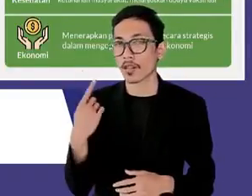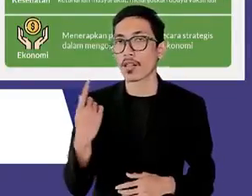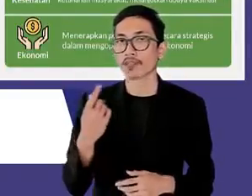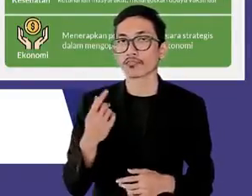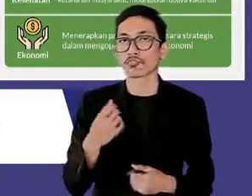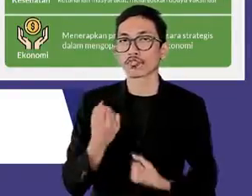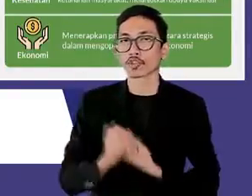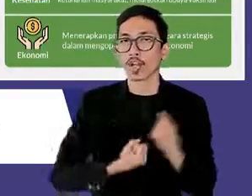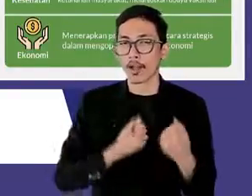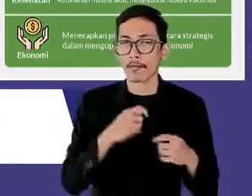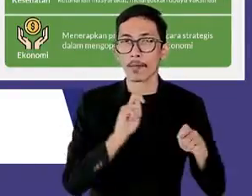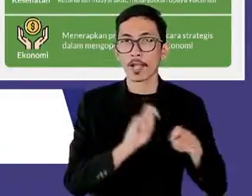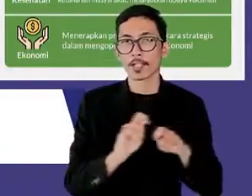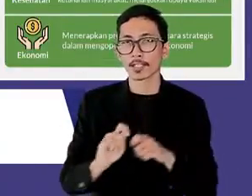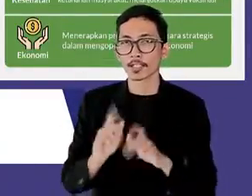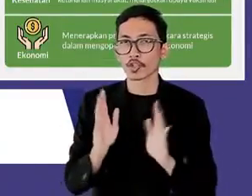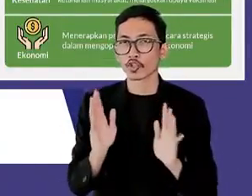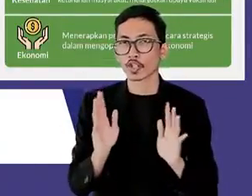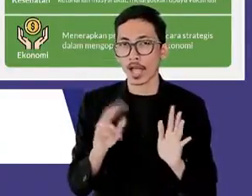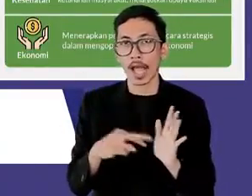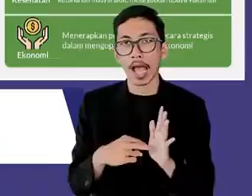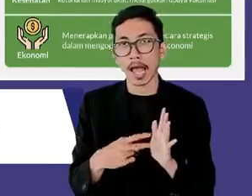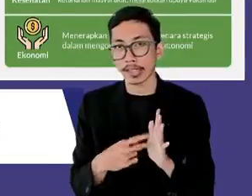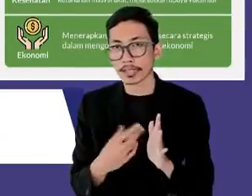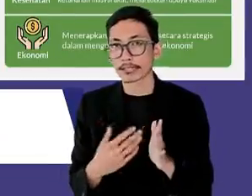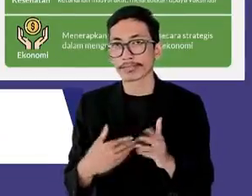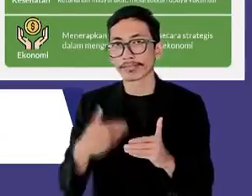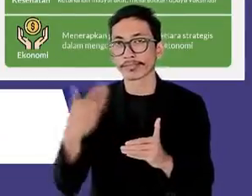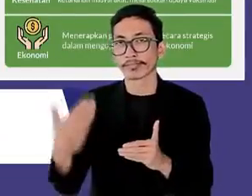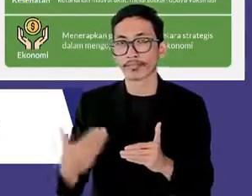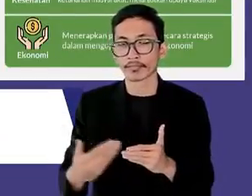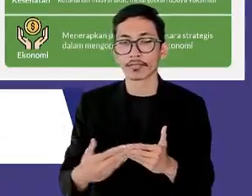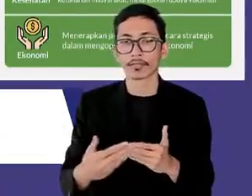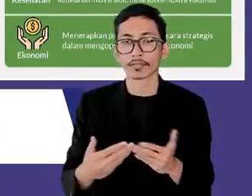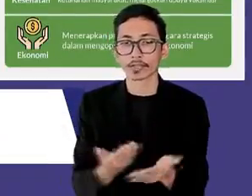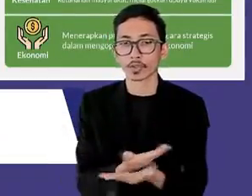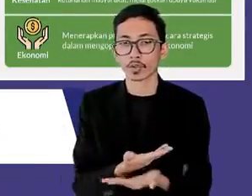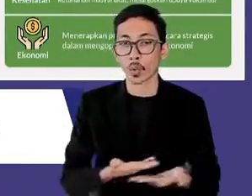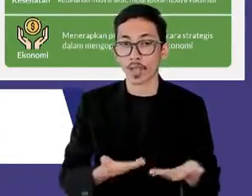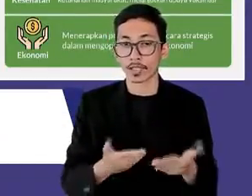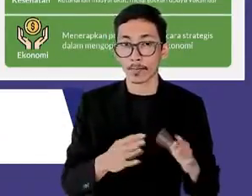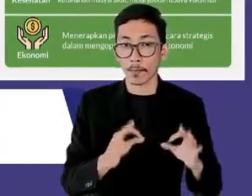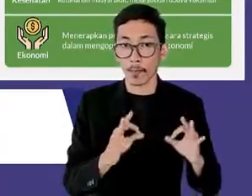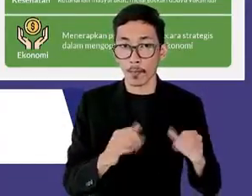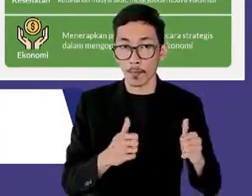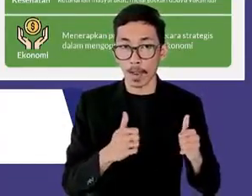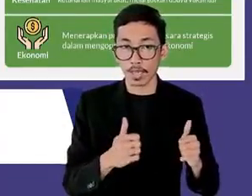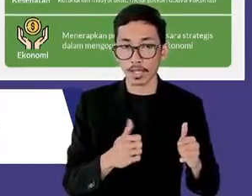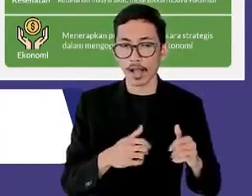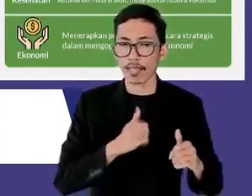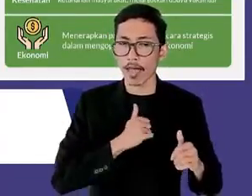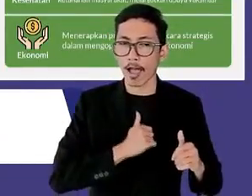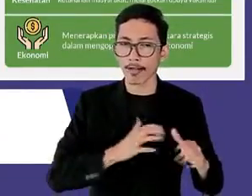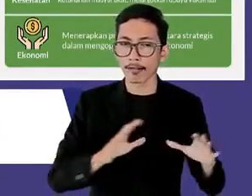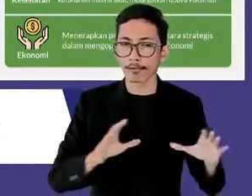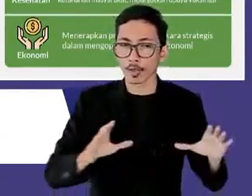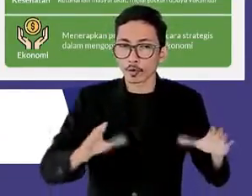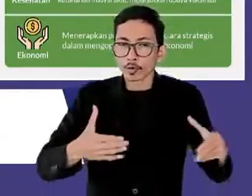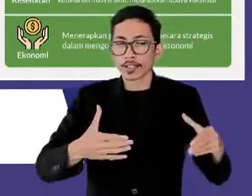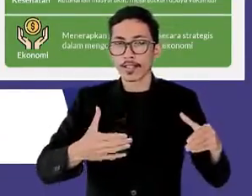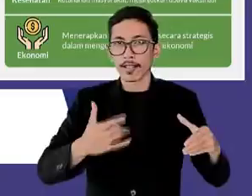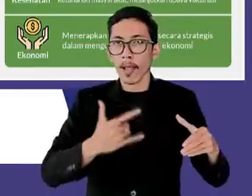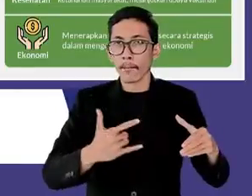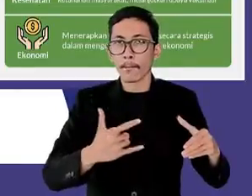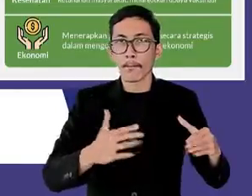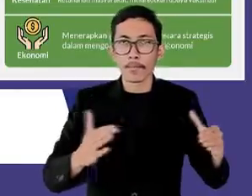suatu negara dapat langsung menjalankan upaya mempertahankan kondisi yang membaik tersebut Namun perlu diingat